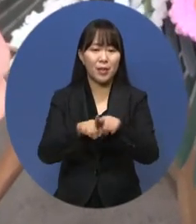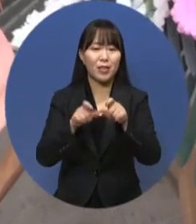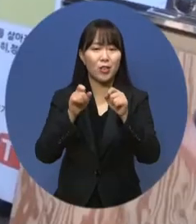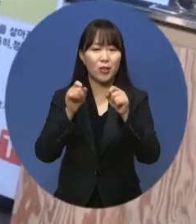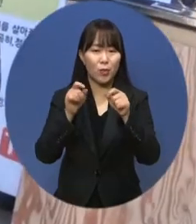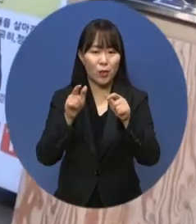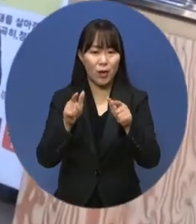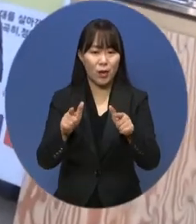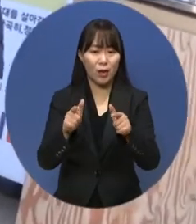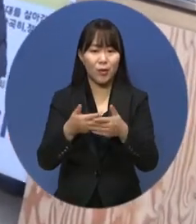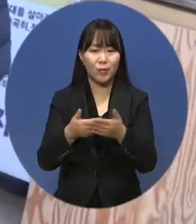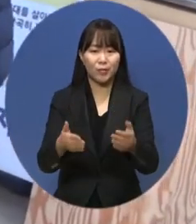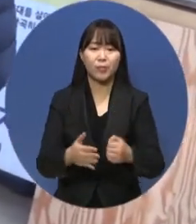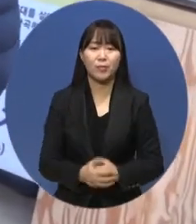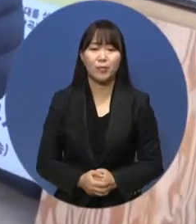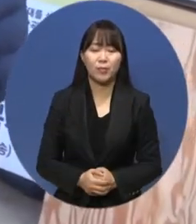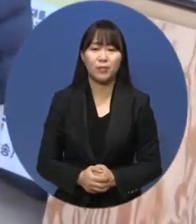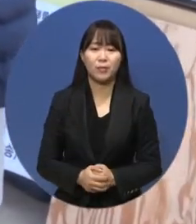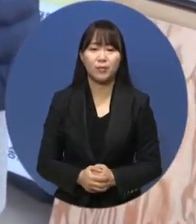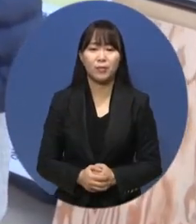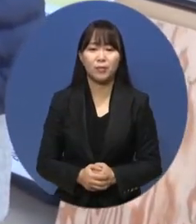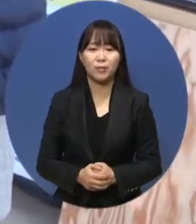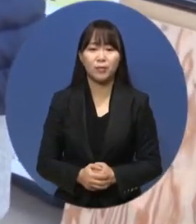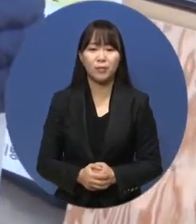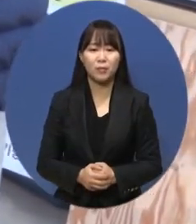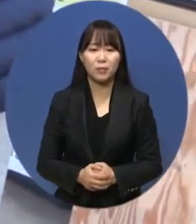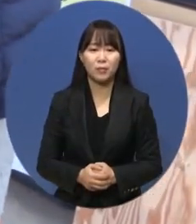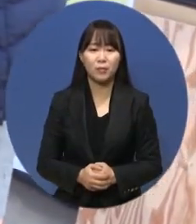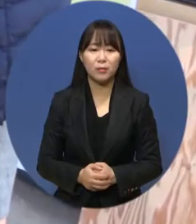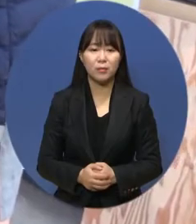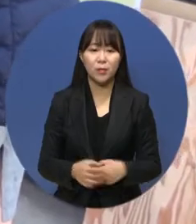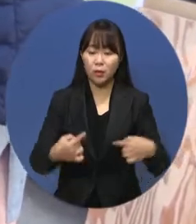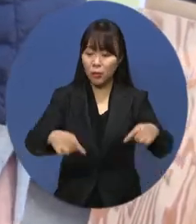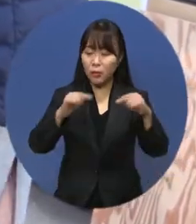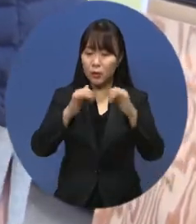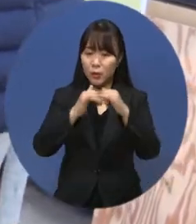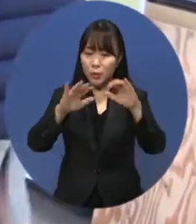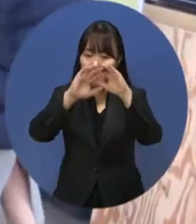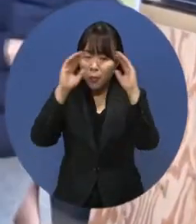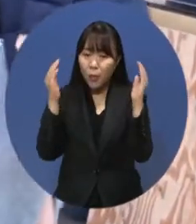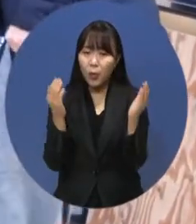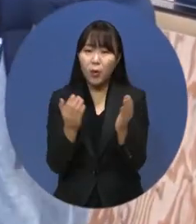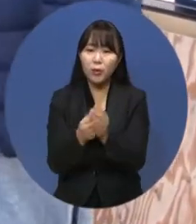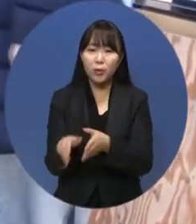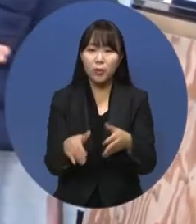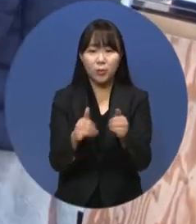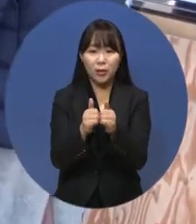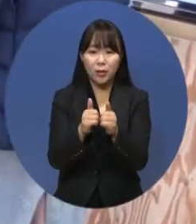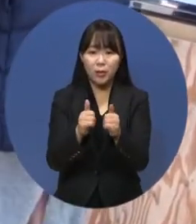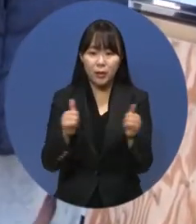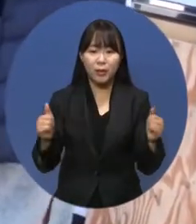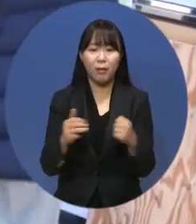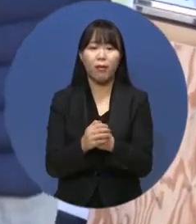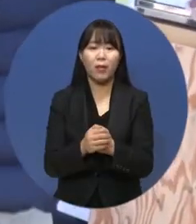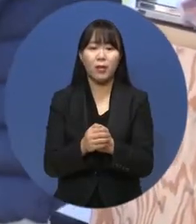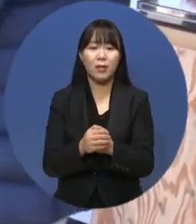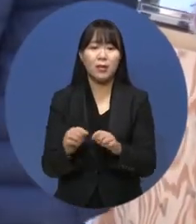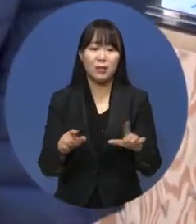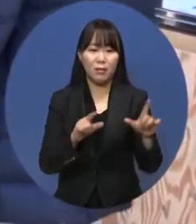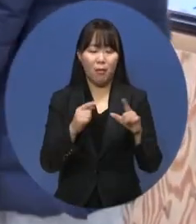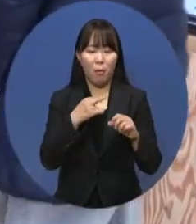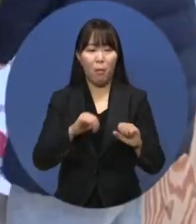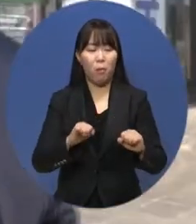되도록 하였습니다 국민 청원의 동참하는 다양한 연령의 도민들은 생애 첫 청원 에